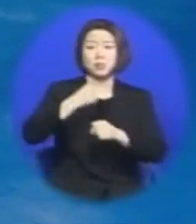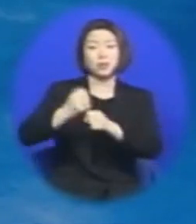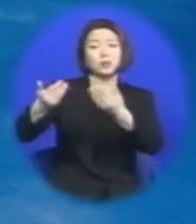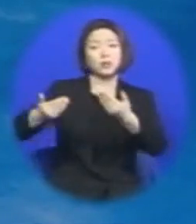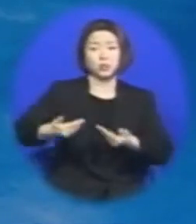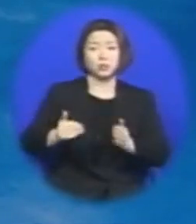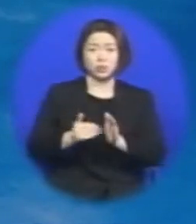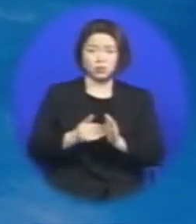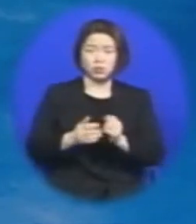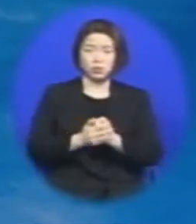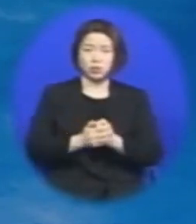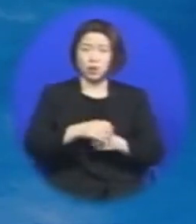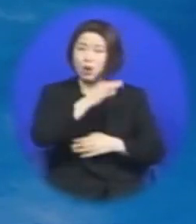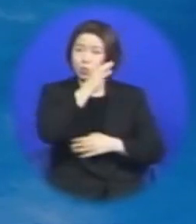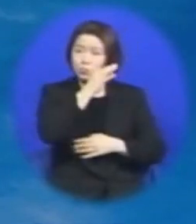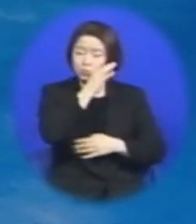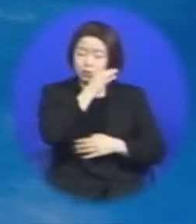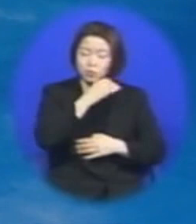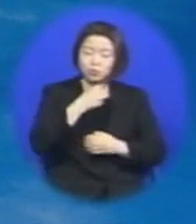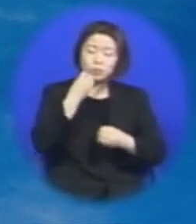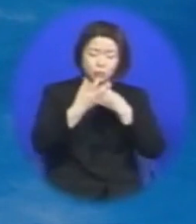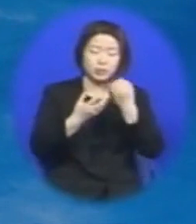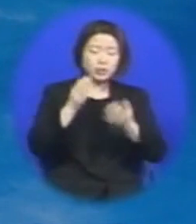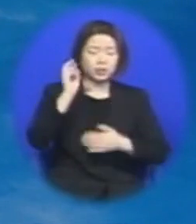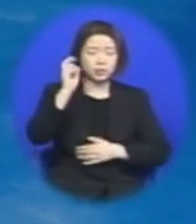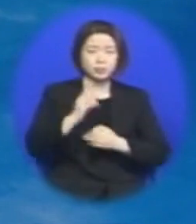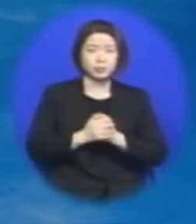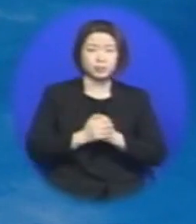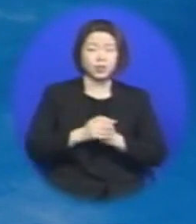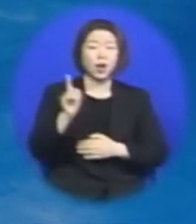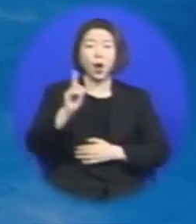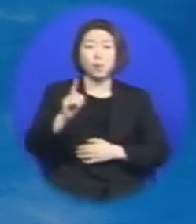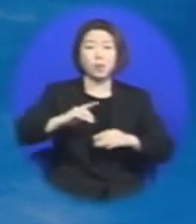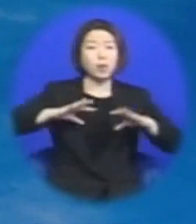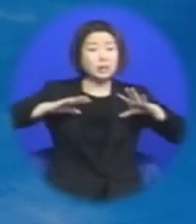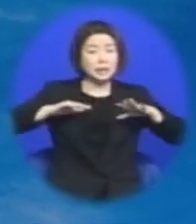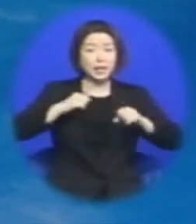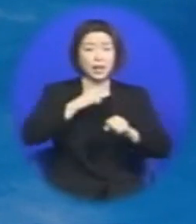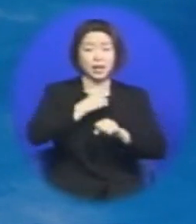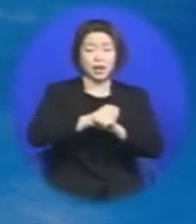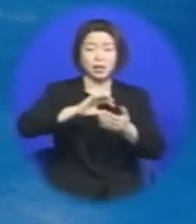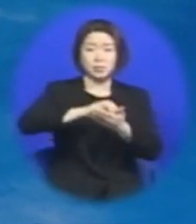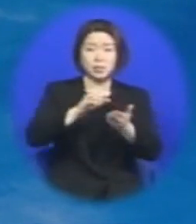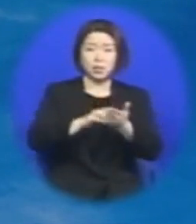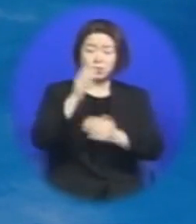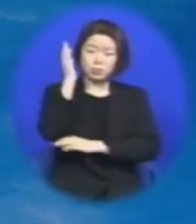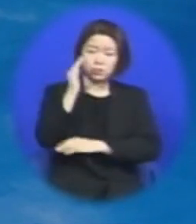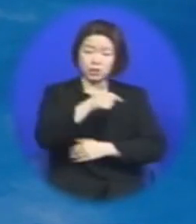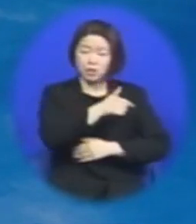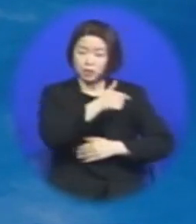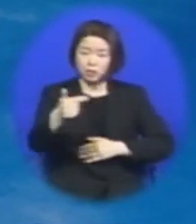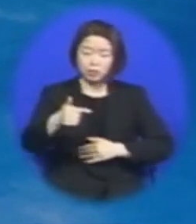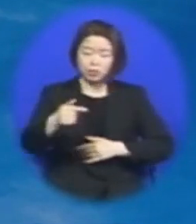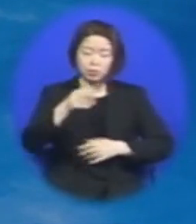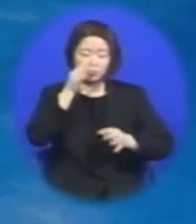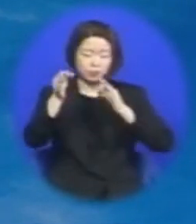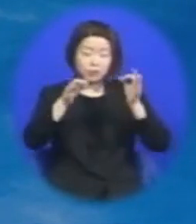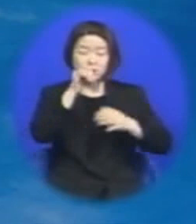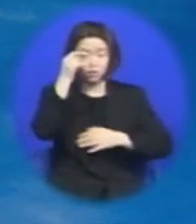만드셨어요 부끄러운 고백이죠 뭐 자랑할 만한 것이라고 이렇게 설교 시간에 큰 소리로